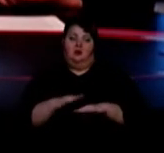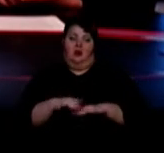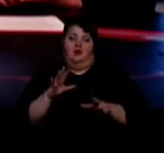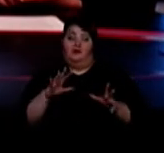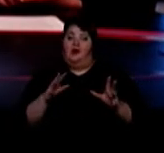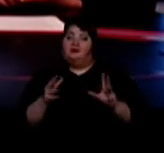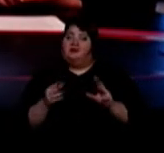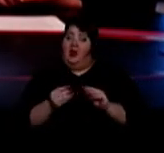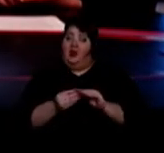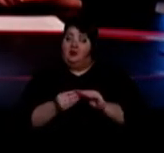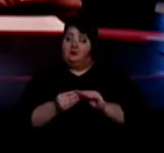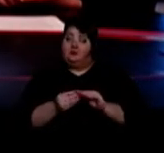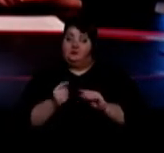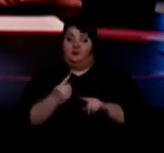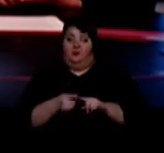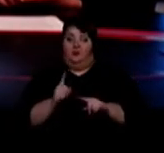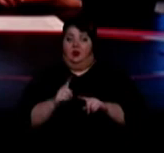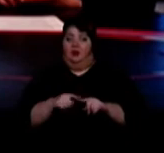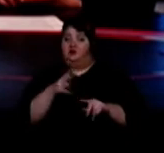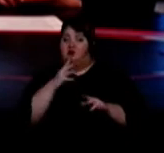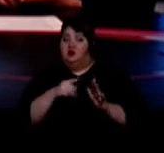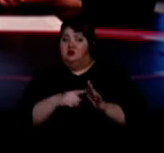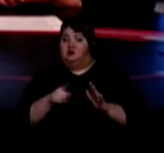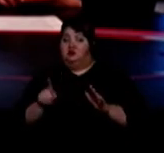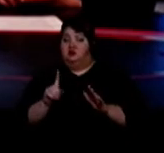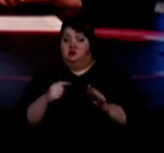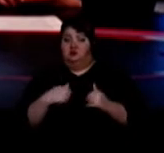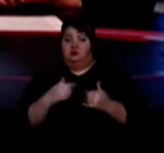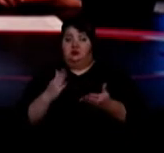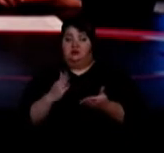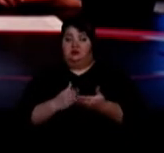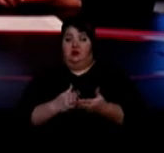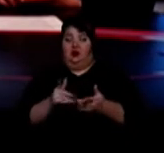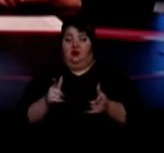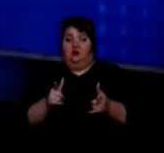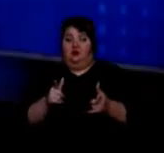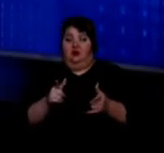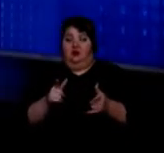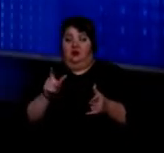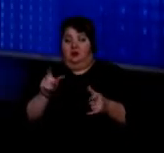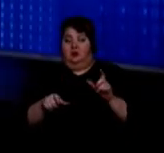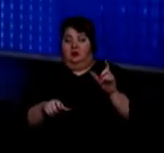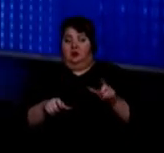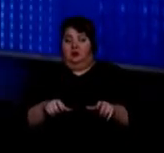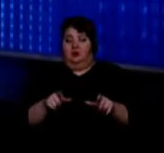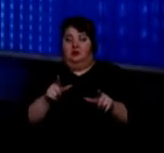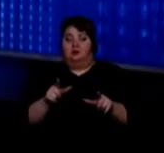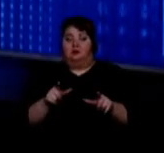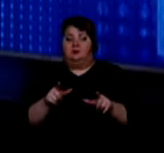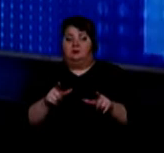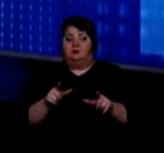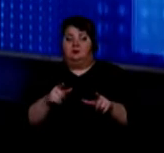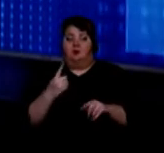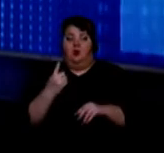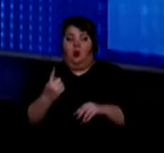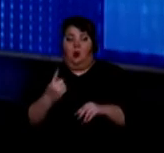Взагалі, на цей час, що в нас сталося, ці клієнтки, взагалі, що